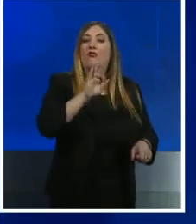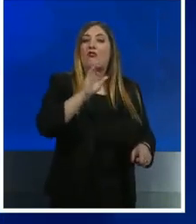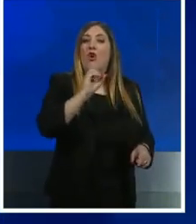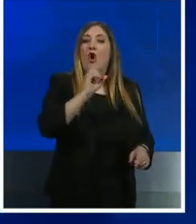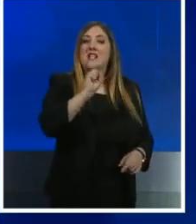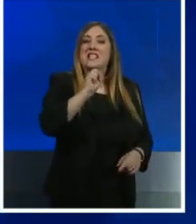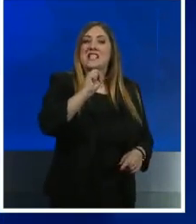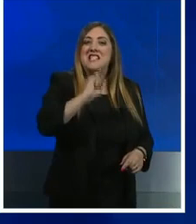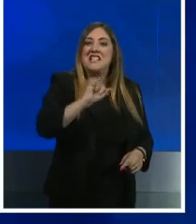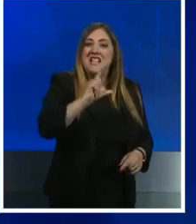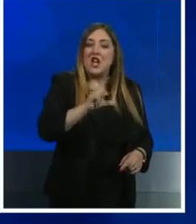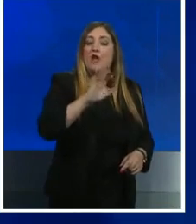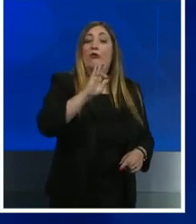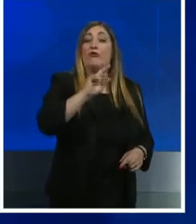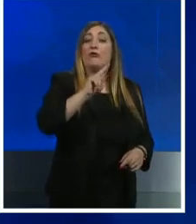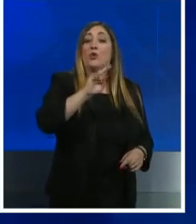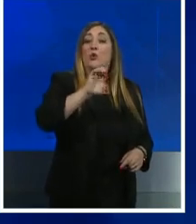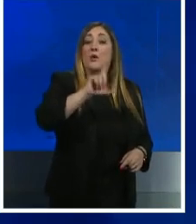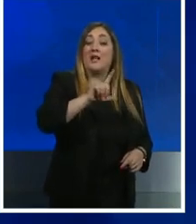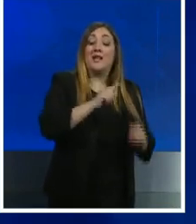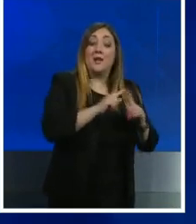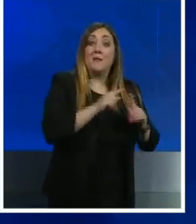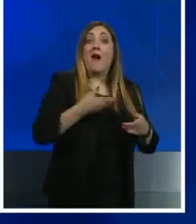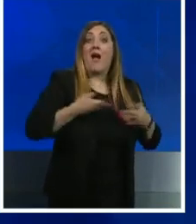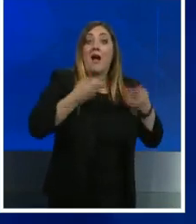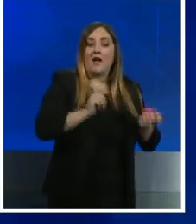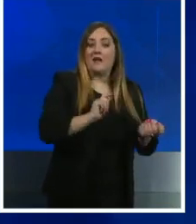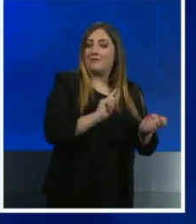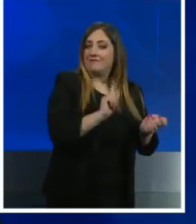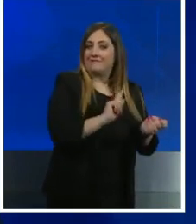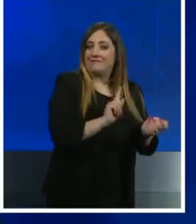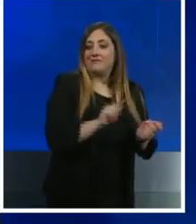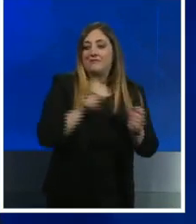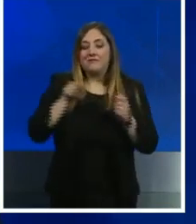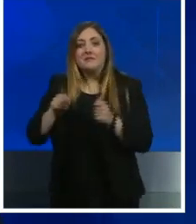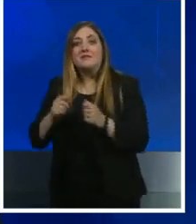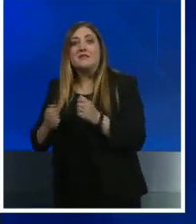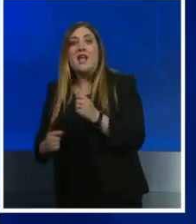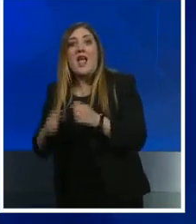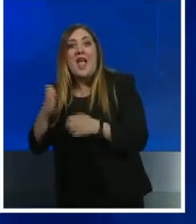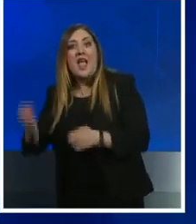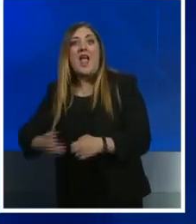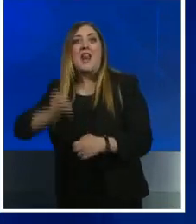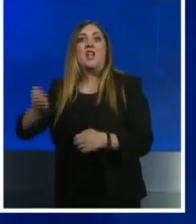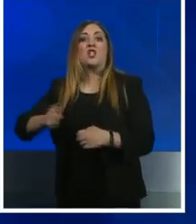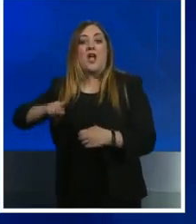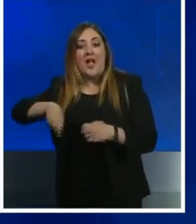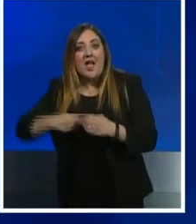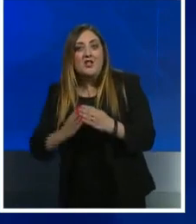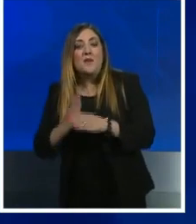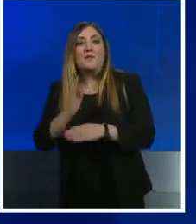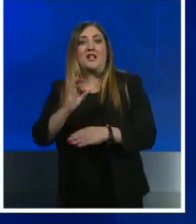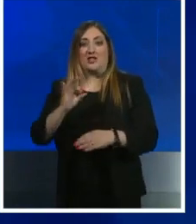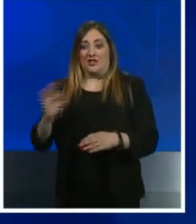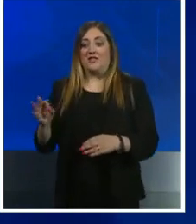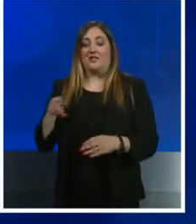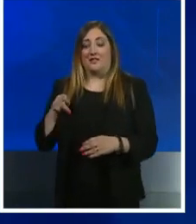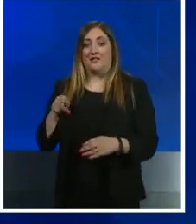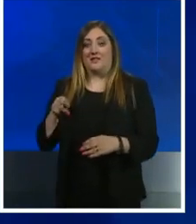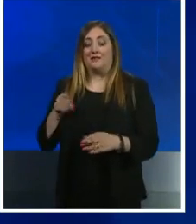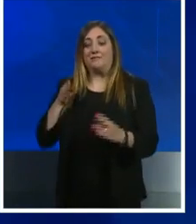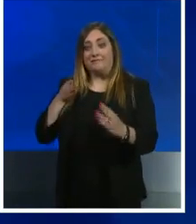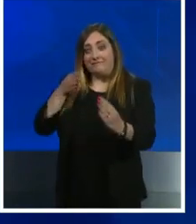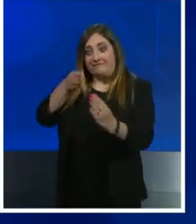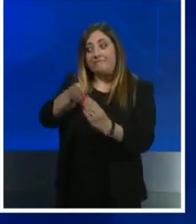sitwazzjoni ta' enerġija rinnovabbli hija kruċjali u nistgħu naslu sa sitwazzjoni